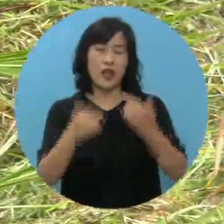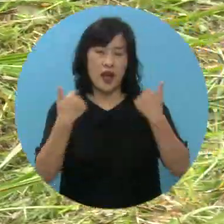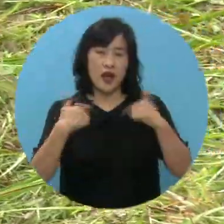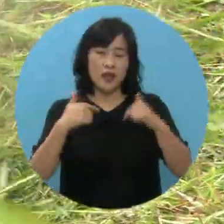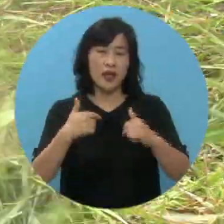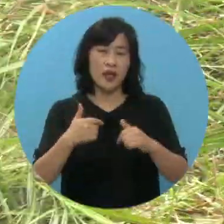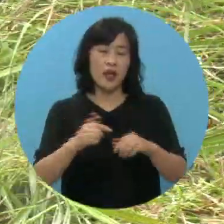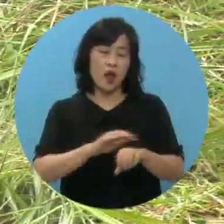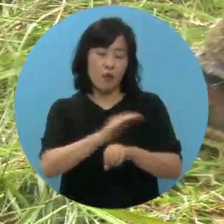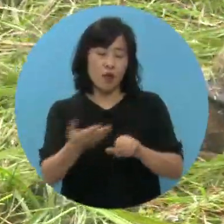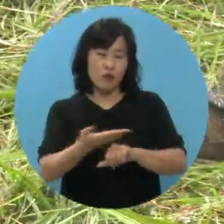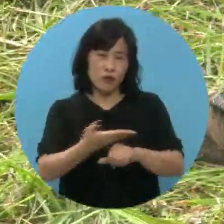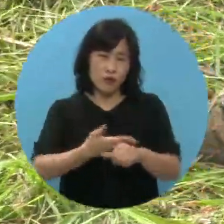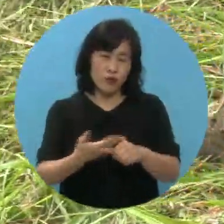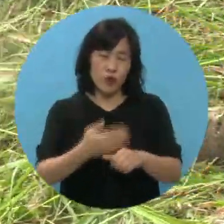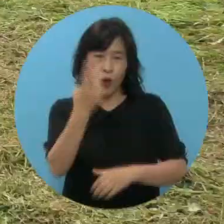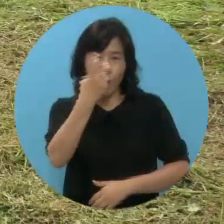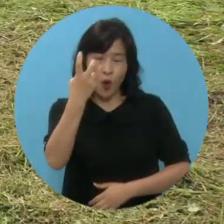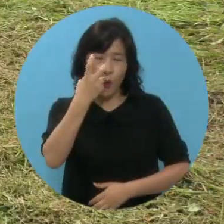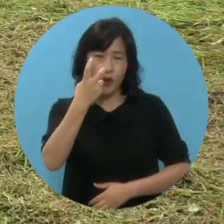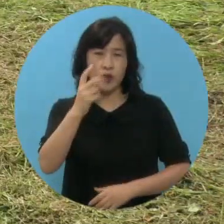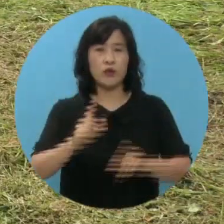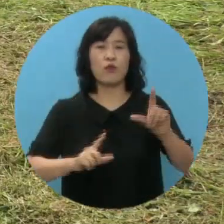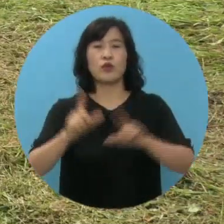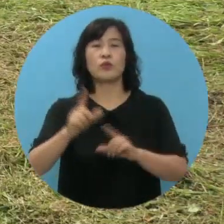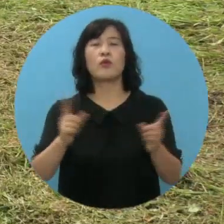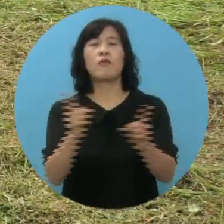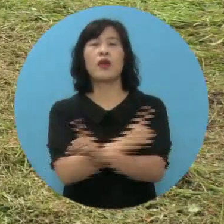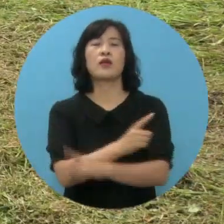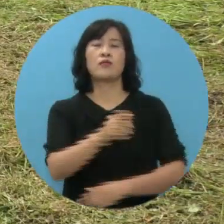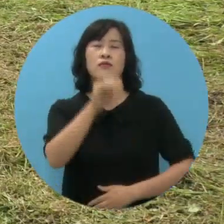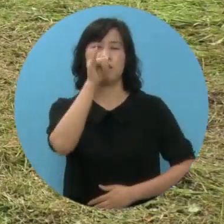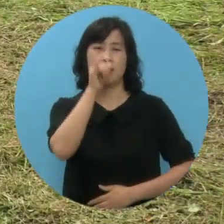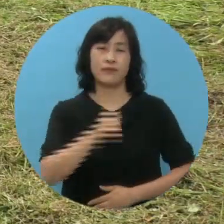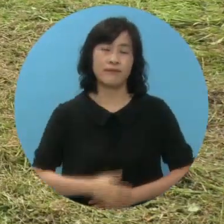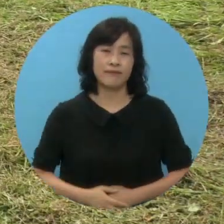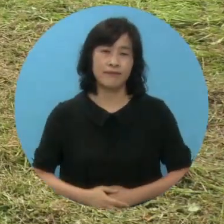을에 벌초를 하며 조상묘를 돌보던 추석 성묘 풍경도